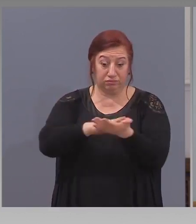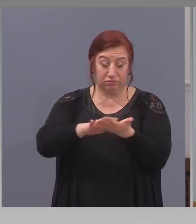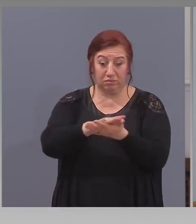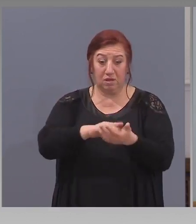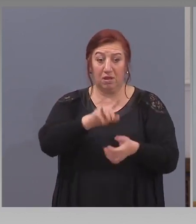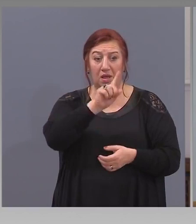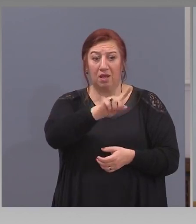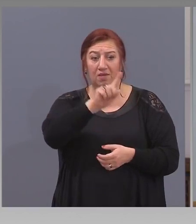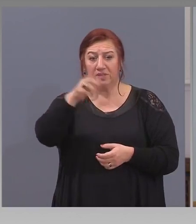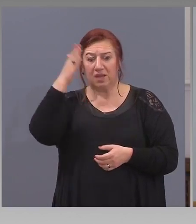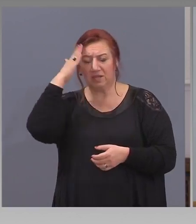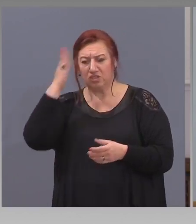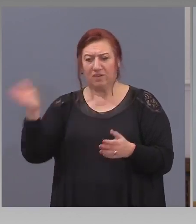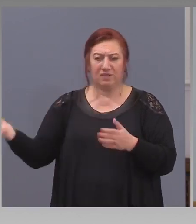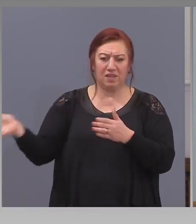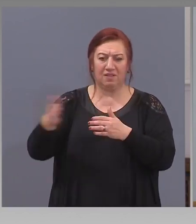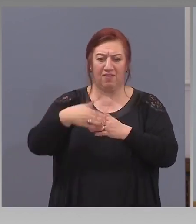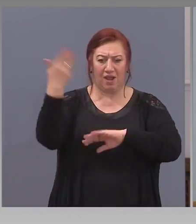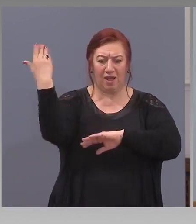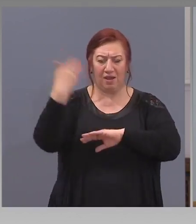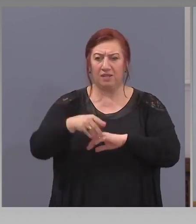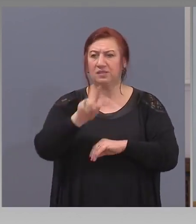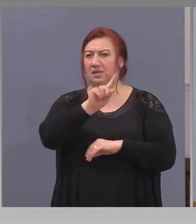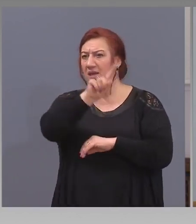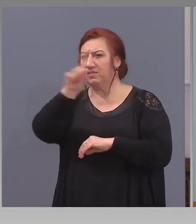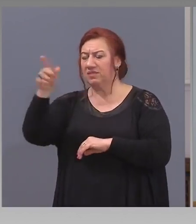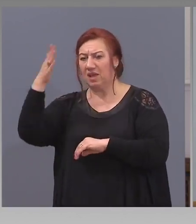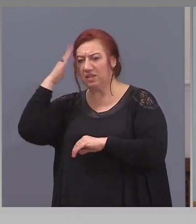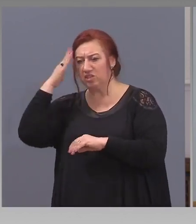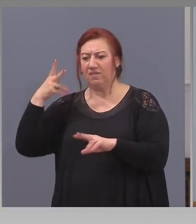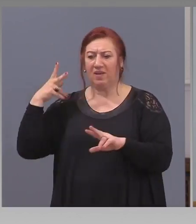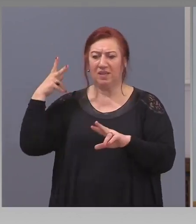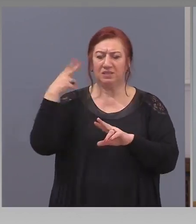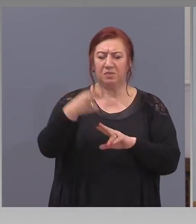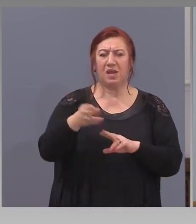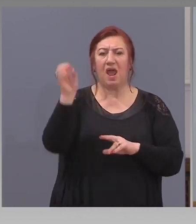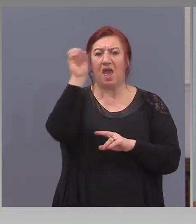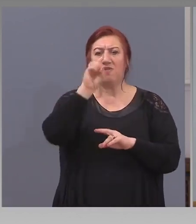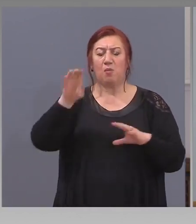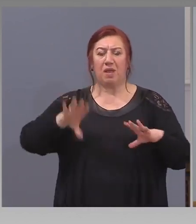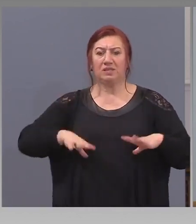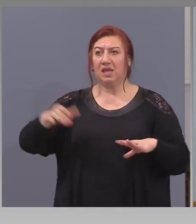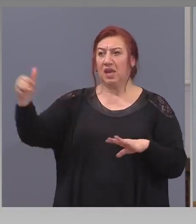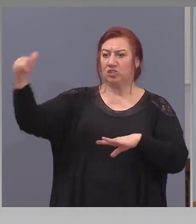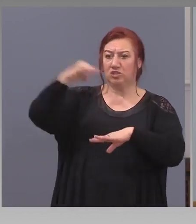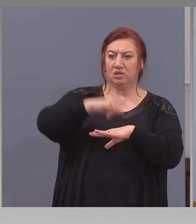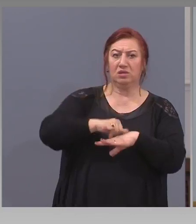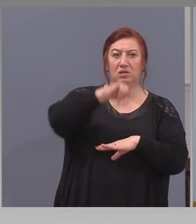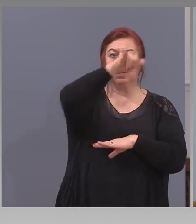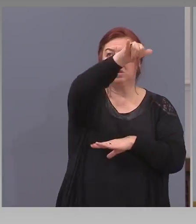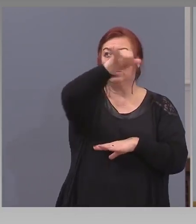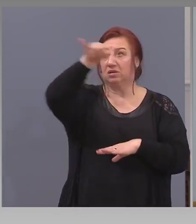държава затваря граници, всяка държава спира европейски граждани. Просто